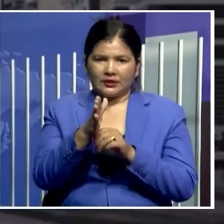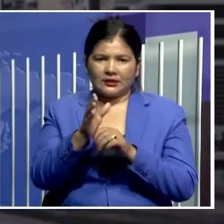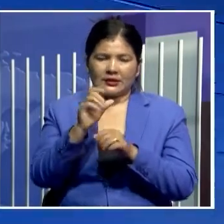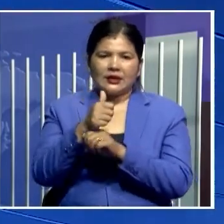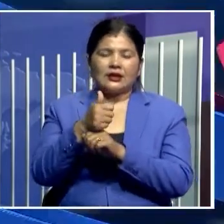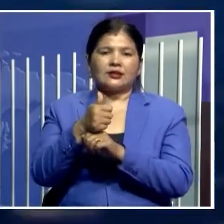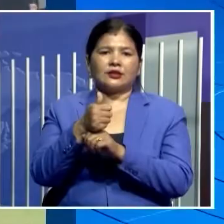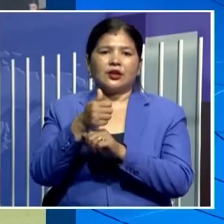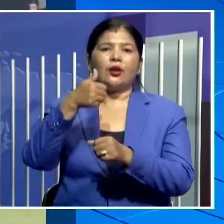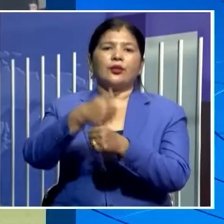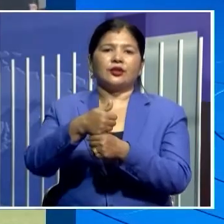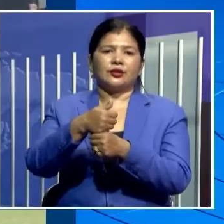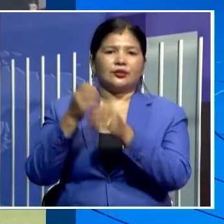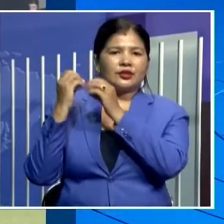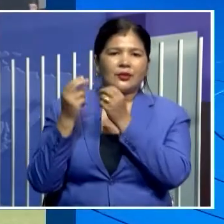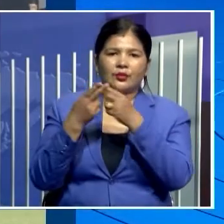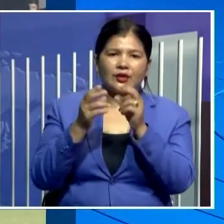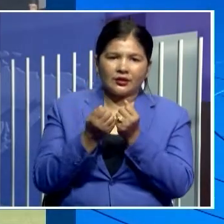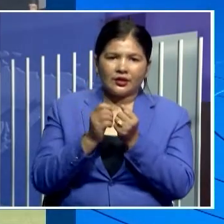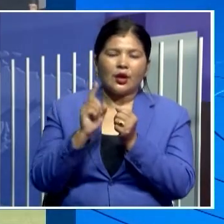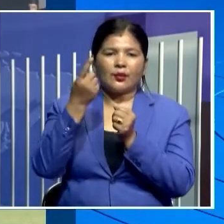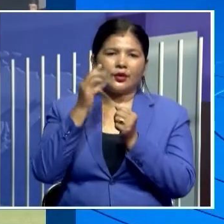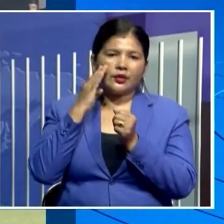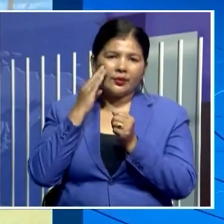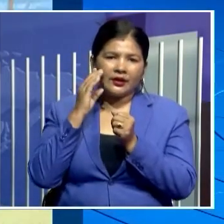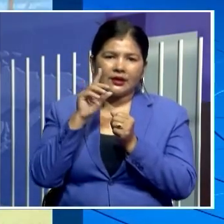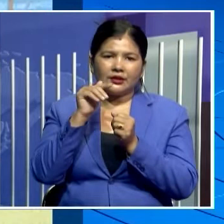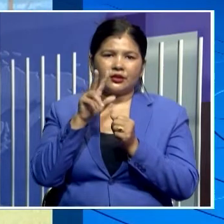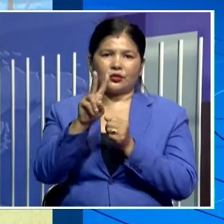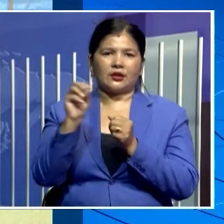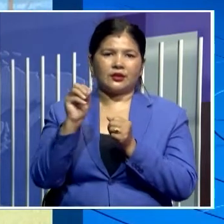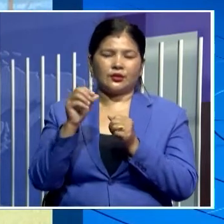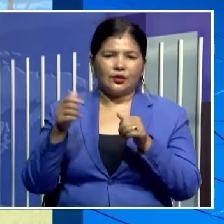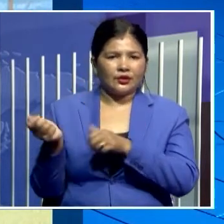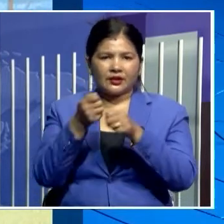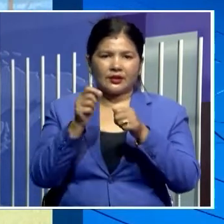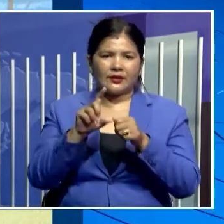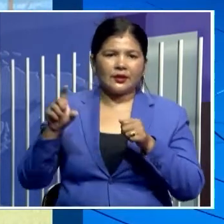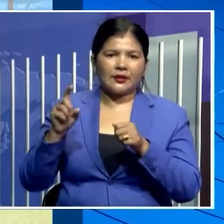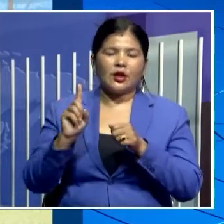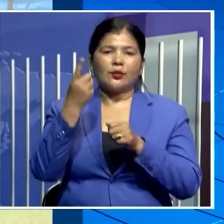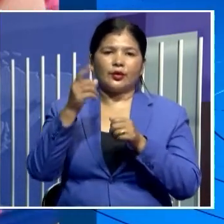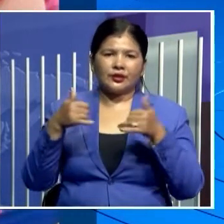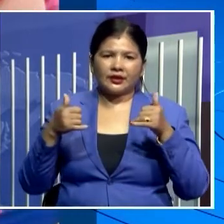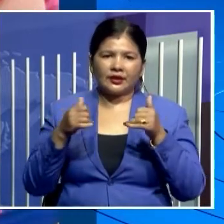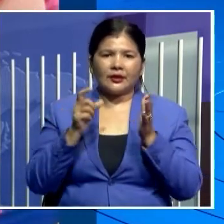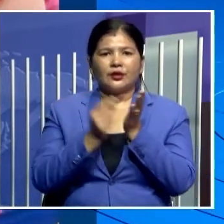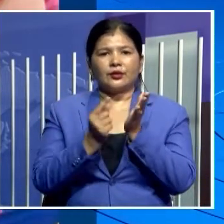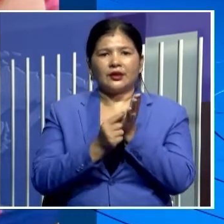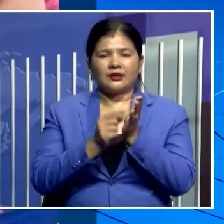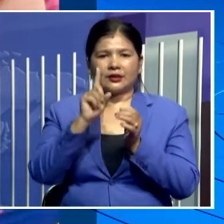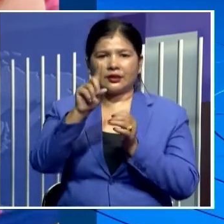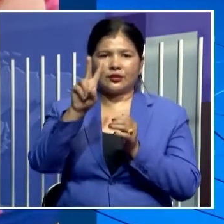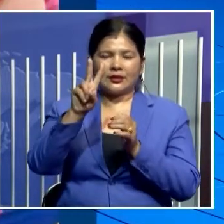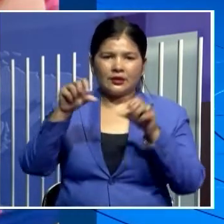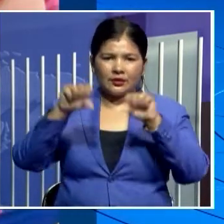राष्ट्रपतिको जिम्मेवारी निर्वाह गर्ने। र पहिलो महिला टी20 अन्तर्राष्ट्रिय क्रिकेटमा नेपाल आज पहिलो खेलमा युगान्डासँग 12 रनले पराजित।